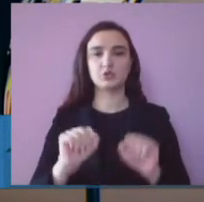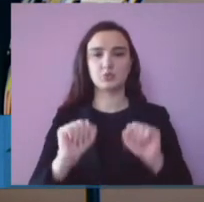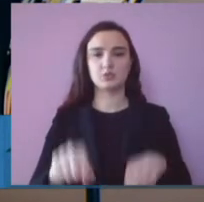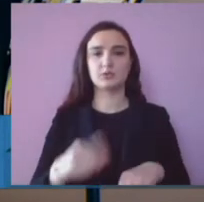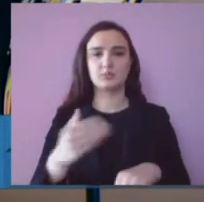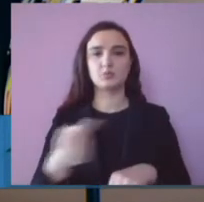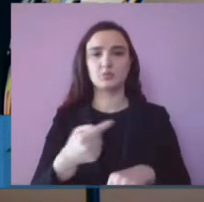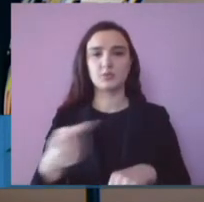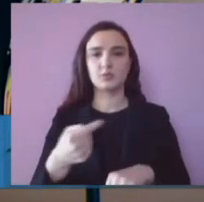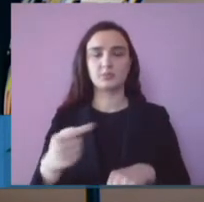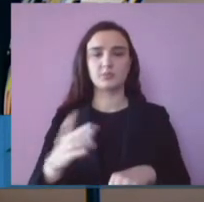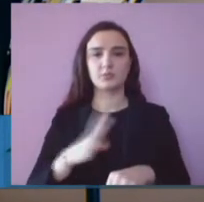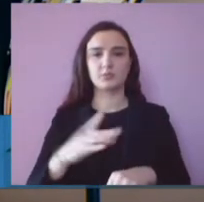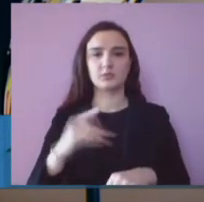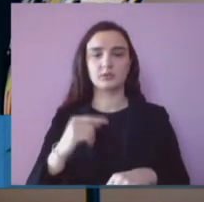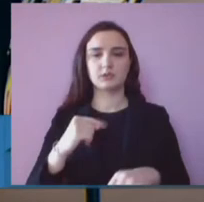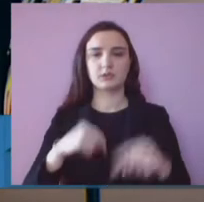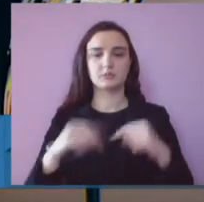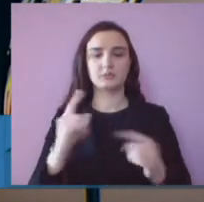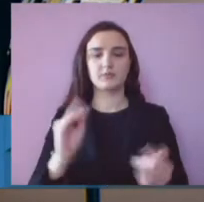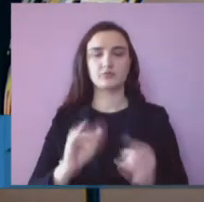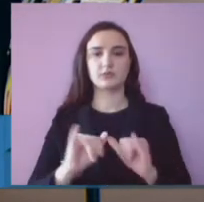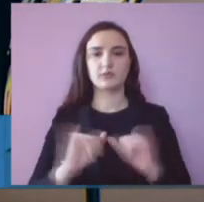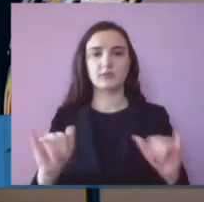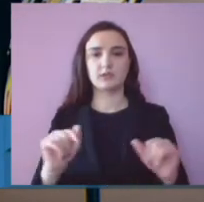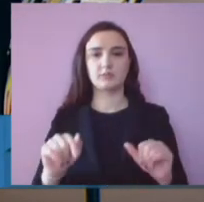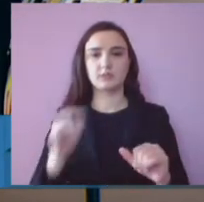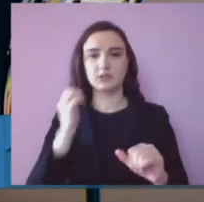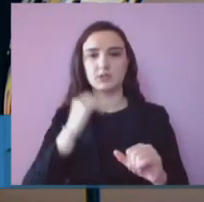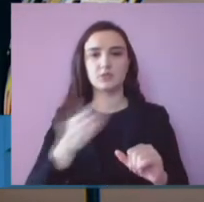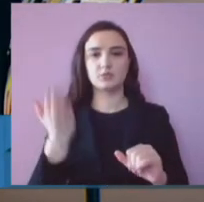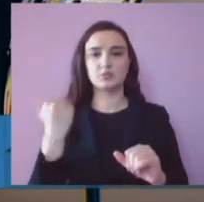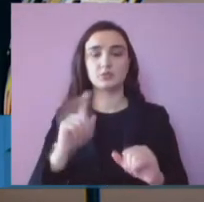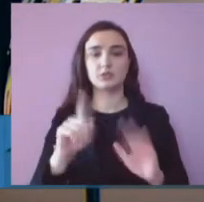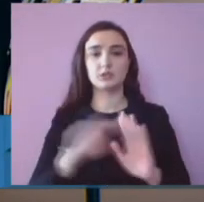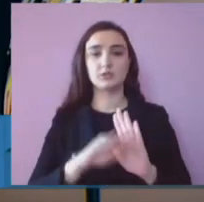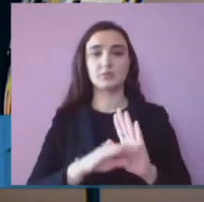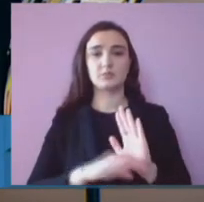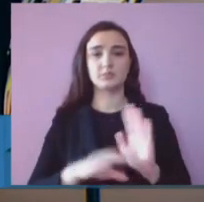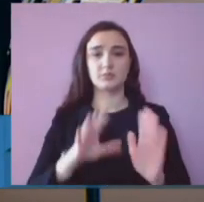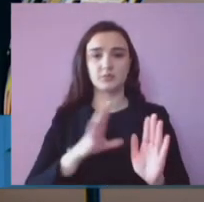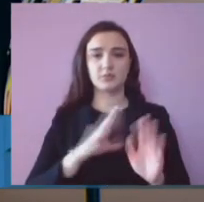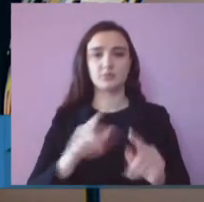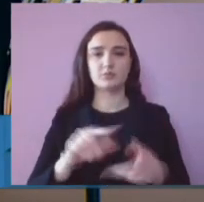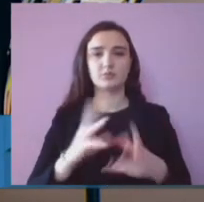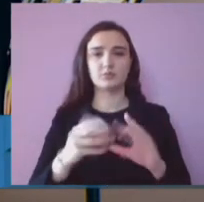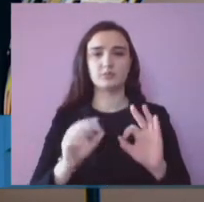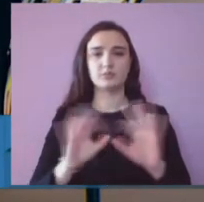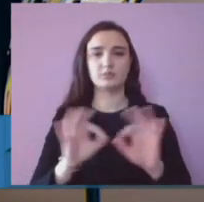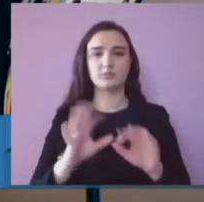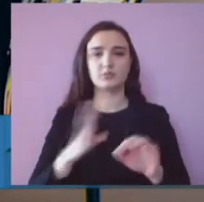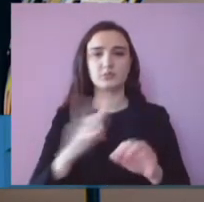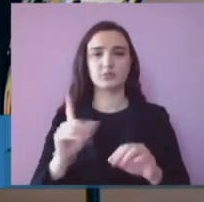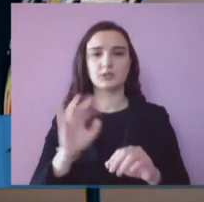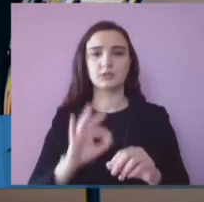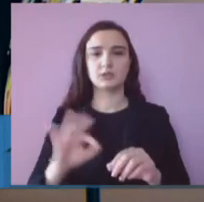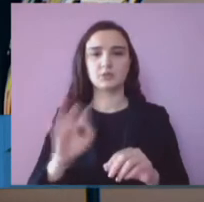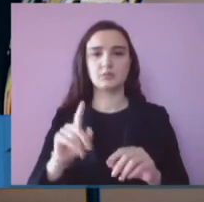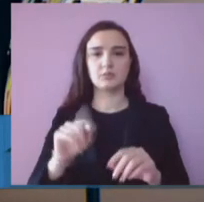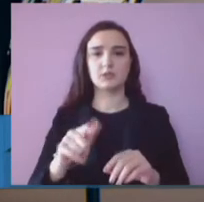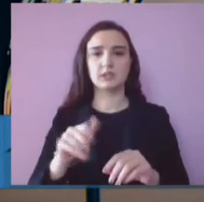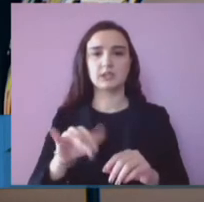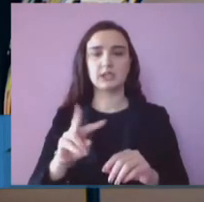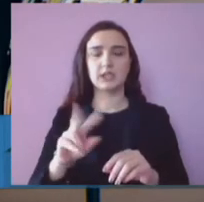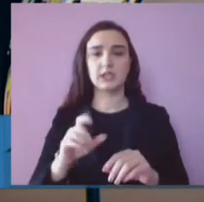გავლენა მოახდინოს ნაყოფის განვითარებაზე. წარსულში რაც კრიტერიუმები იყო, იქ ძირითადად ლაპარაკი იყო რაზე, რომ აი ამ გლიკემიის